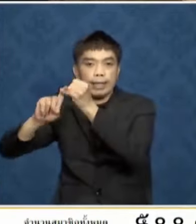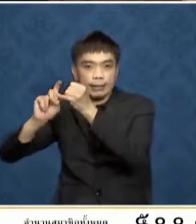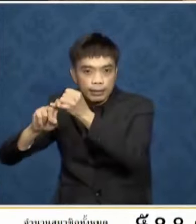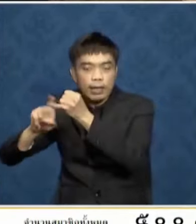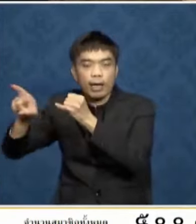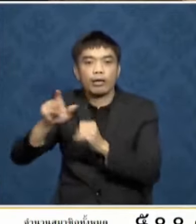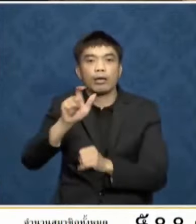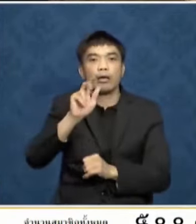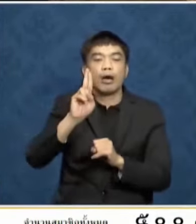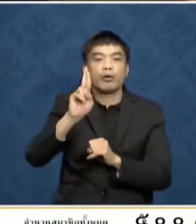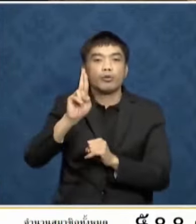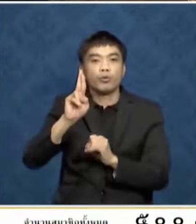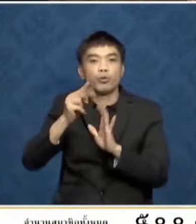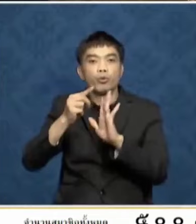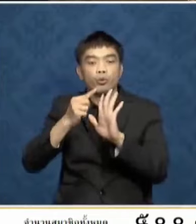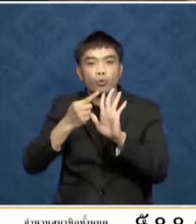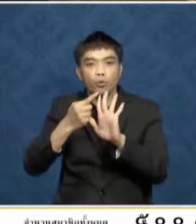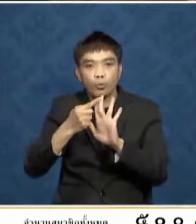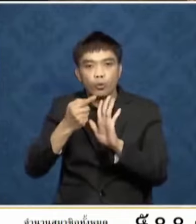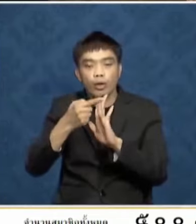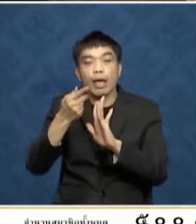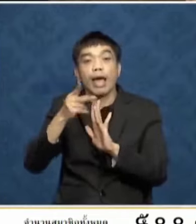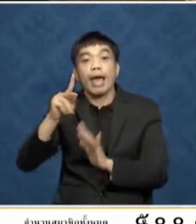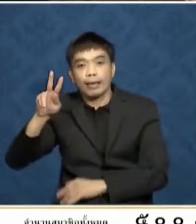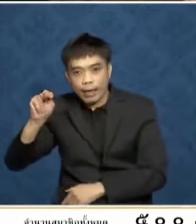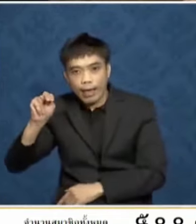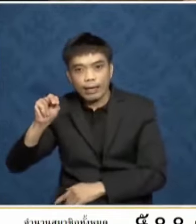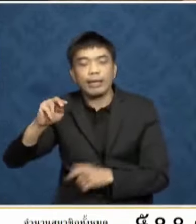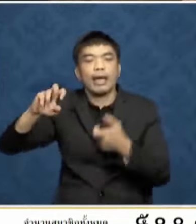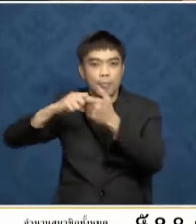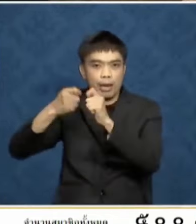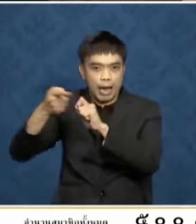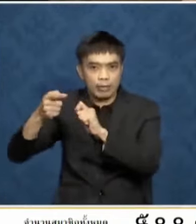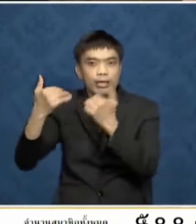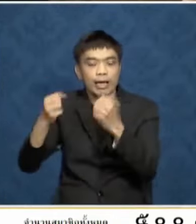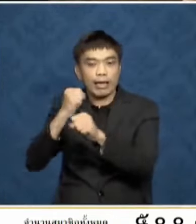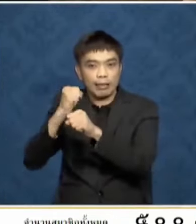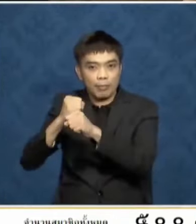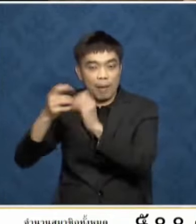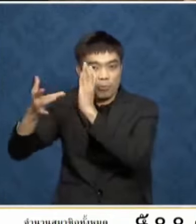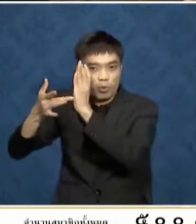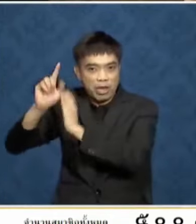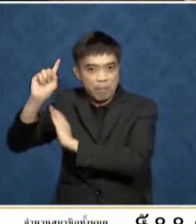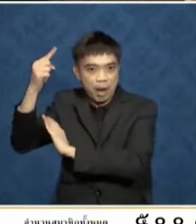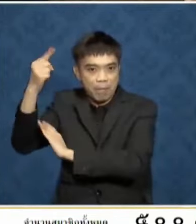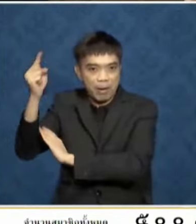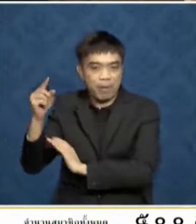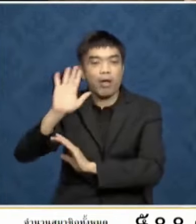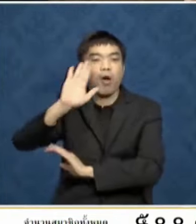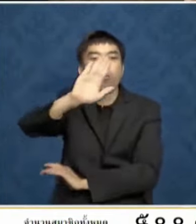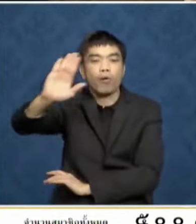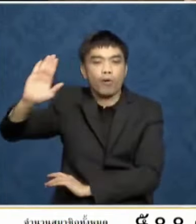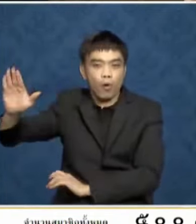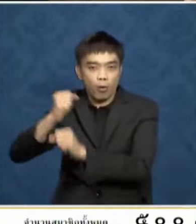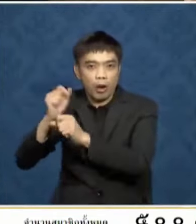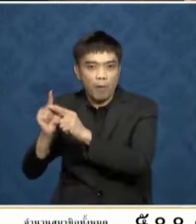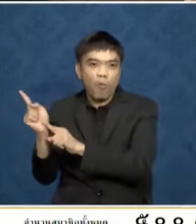ระยะไลมบปสสคญมากตอนนี้หลายประเทศเกกล Rensขี่ประนานยุที่สามารถยิข้ามชาวครได้สัรัยส้แล้ว